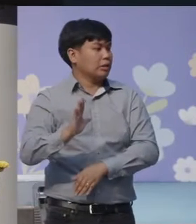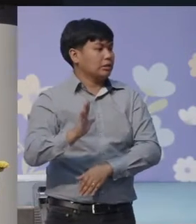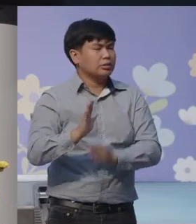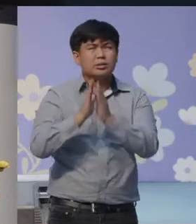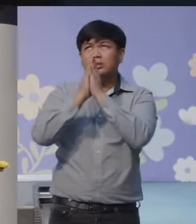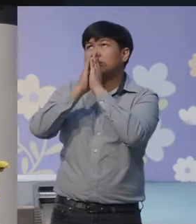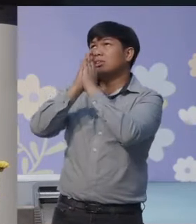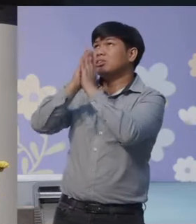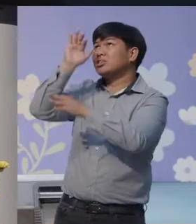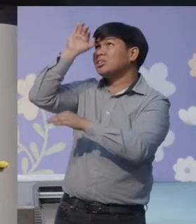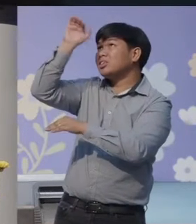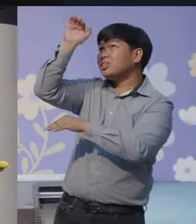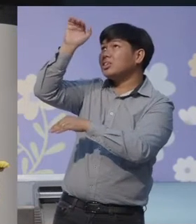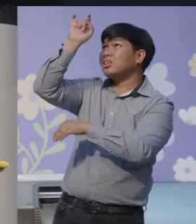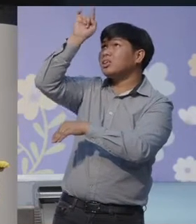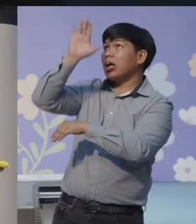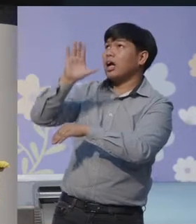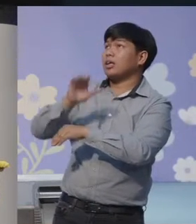magdasal.